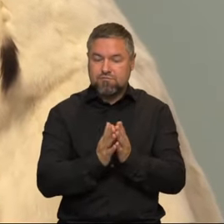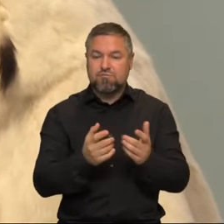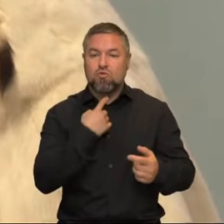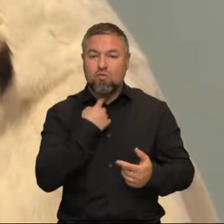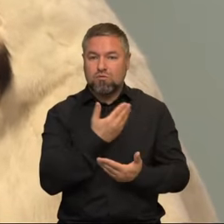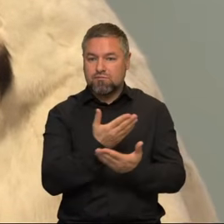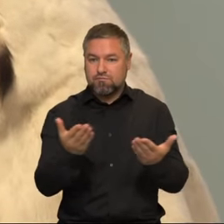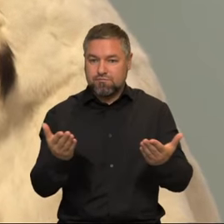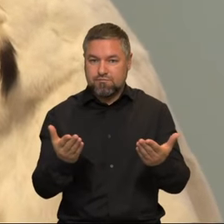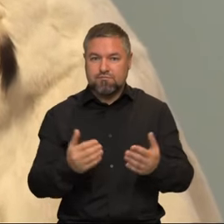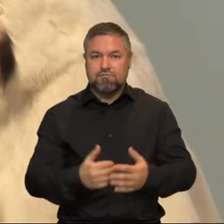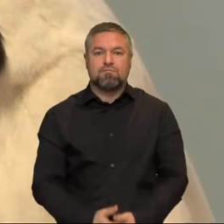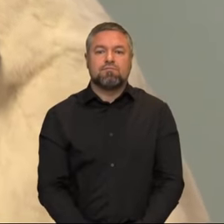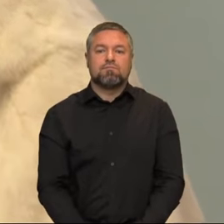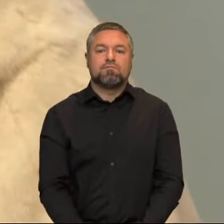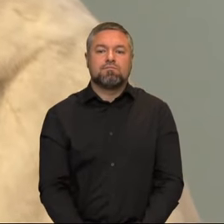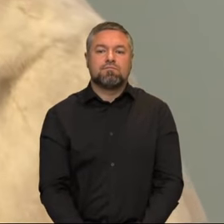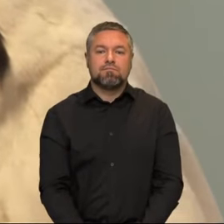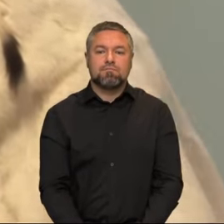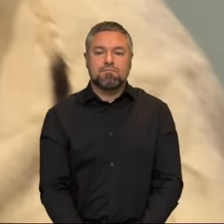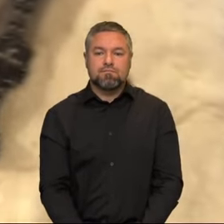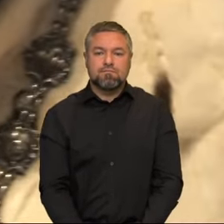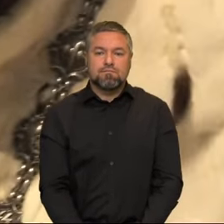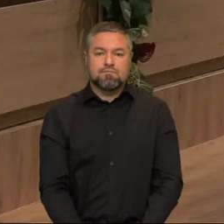chwilę głosu. Bardzo proszę, panie senatorze.